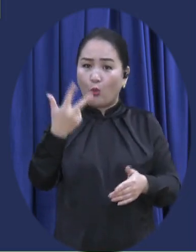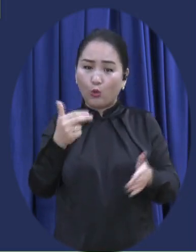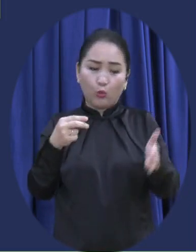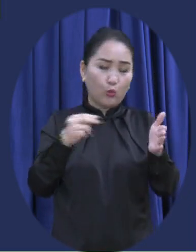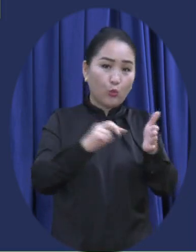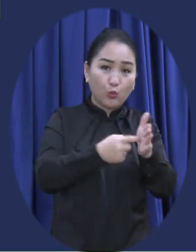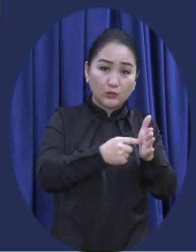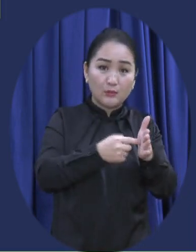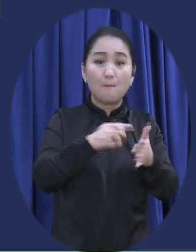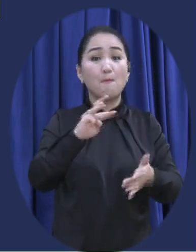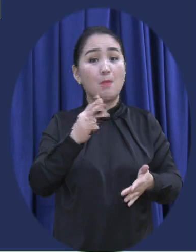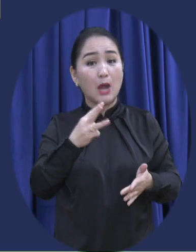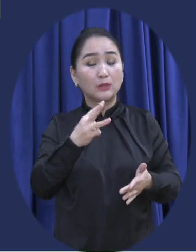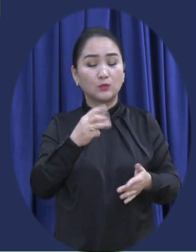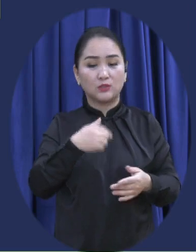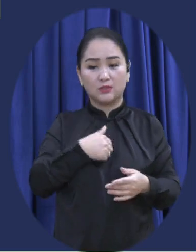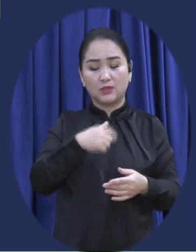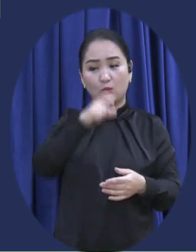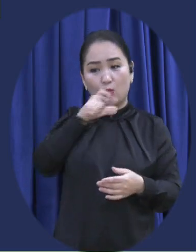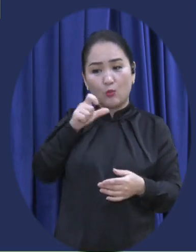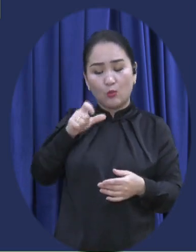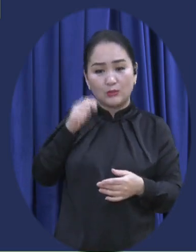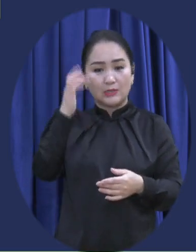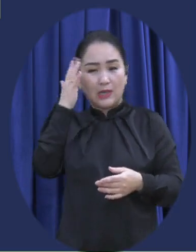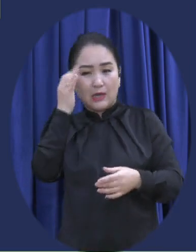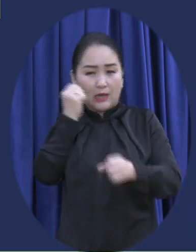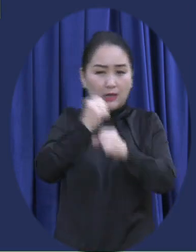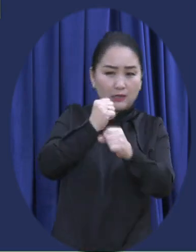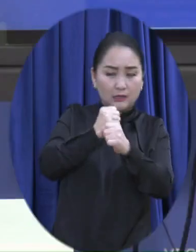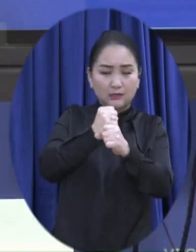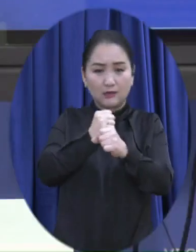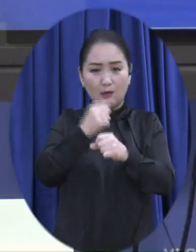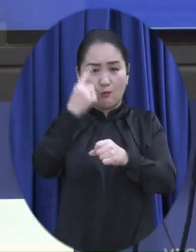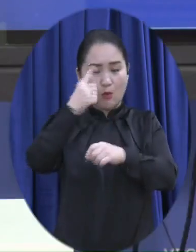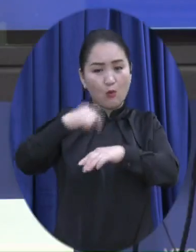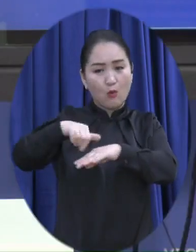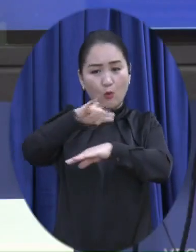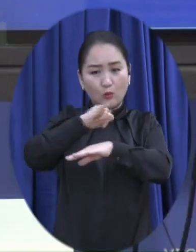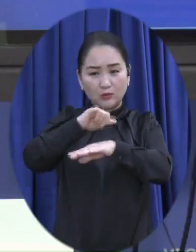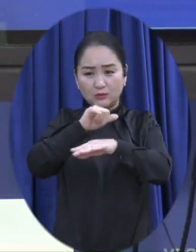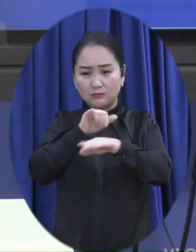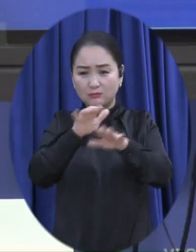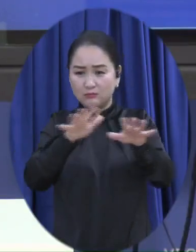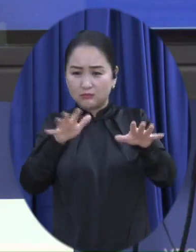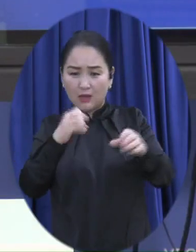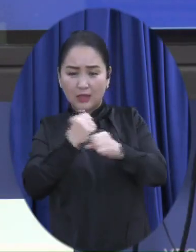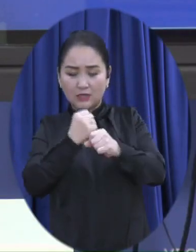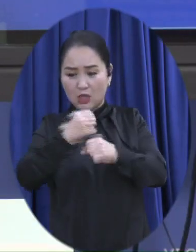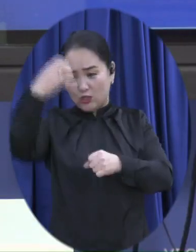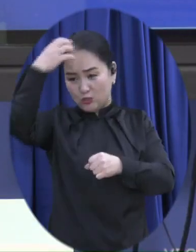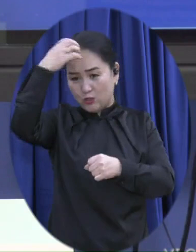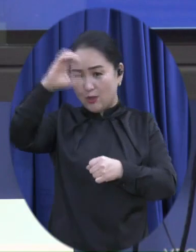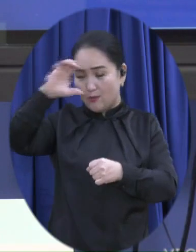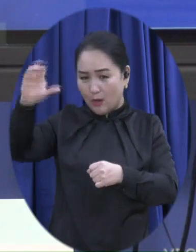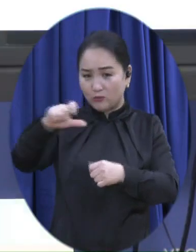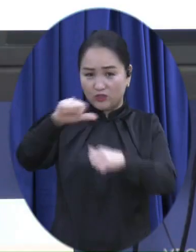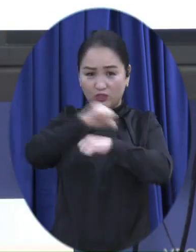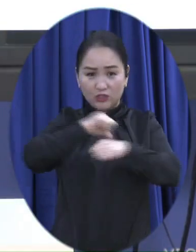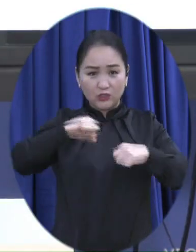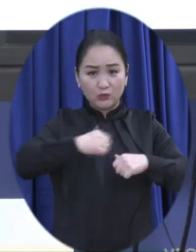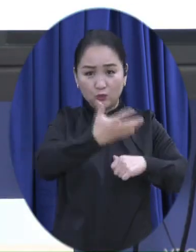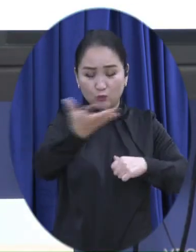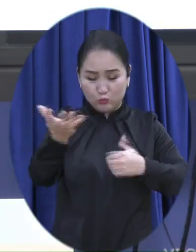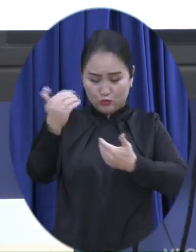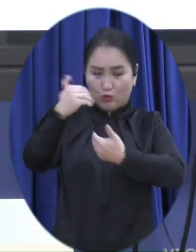бас авч байгаа арга хэмжээ хүмүүсийн хийж байгаа энэ одоо улс орон даяараа хөдөлж байгаа төр засаг ард түмэн та нар ч гэсэн өөрсдөө оролцож